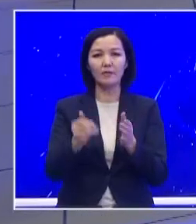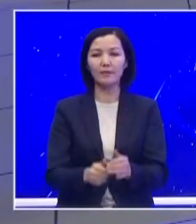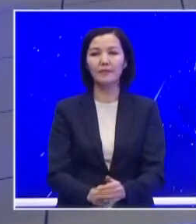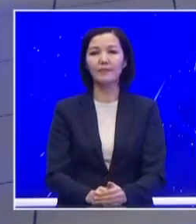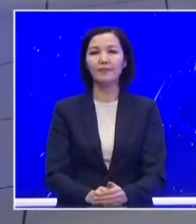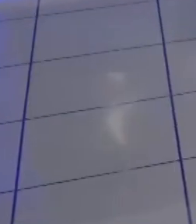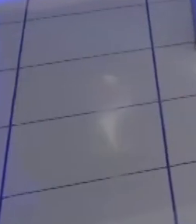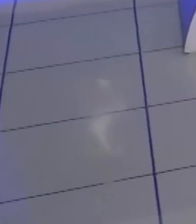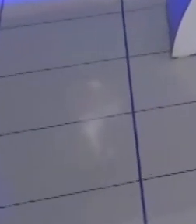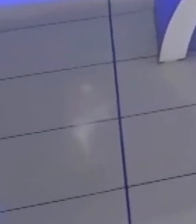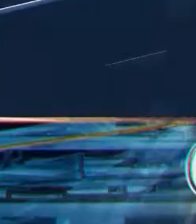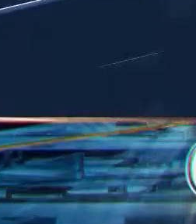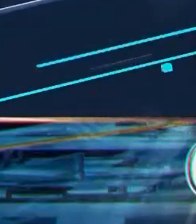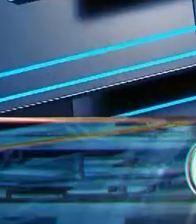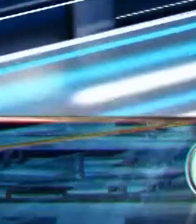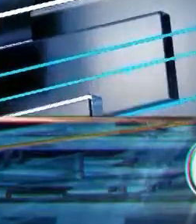самом важном.